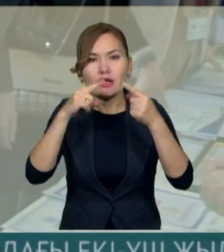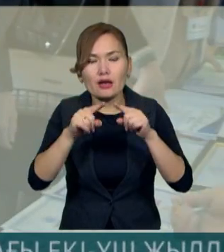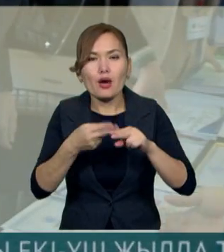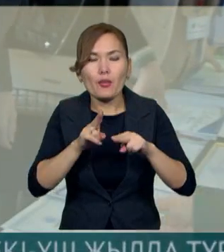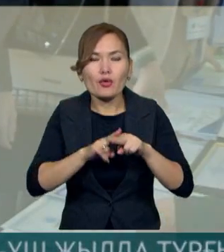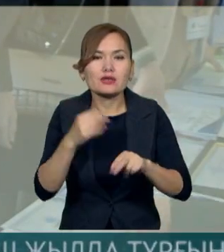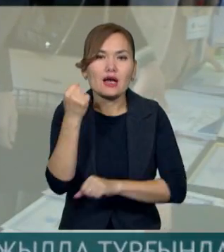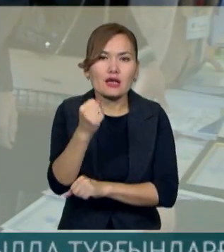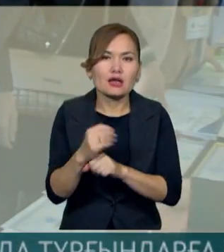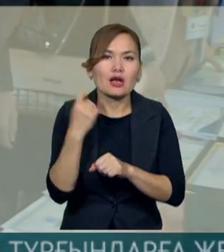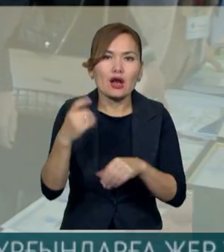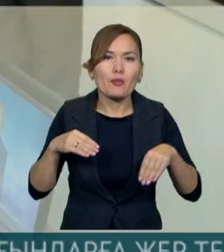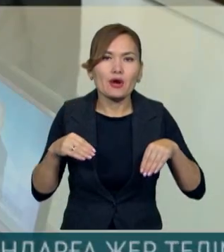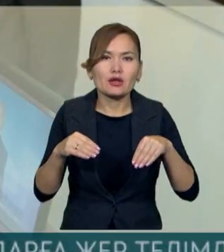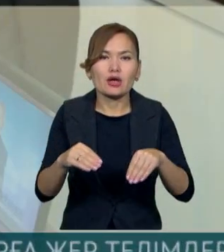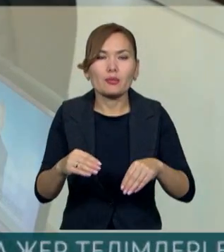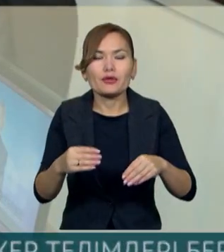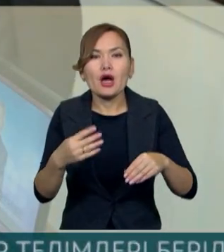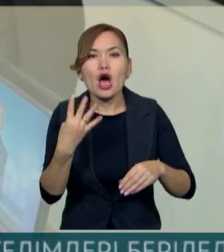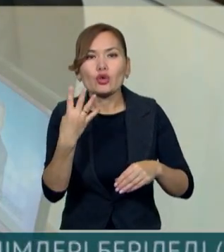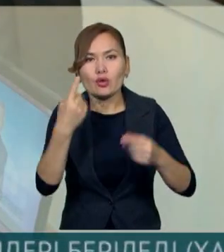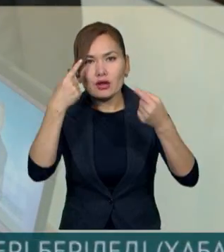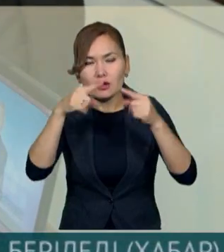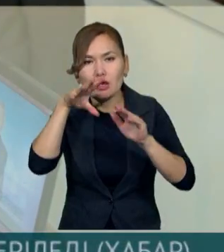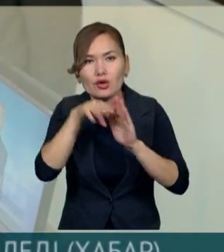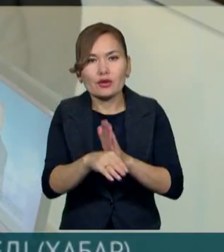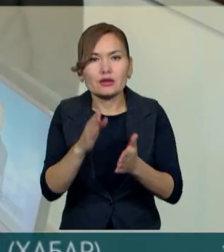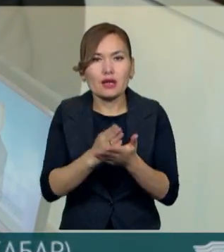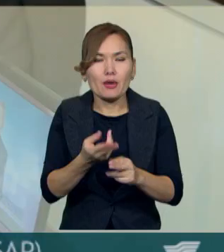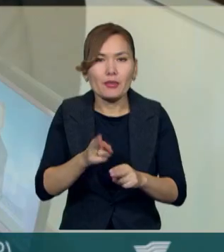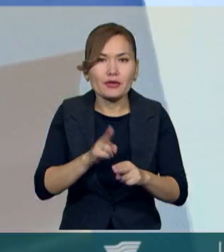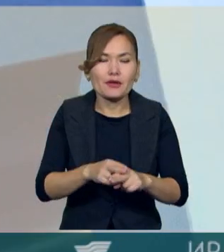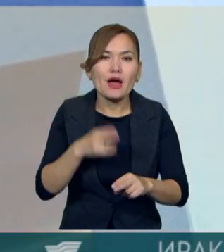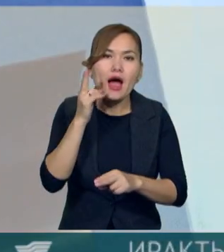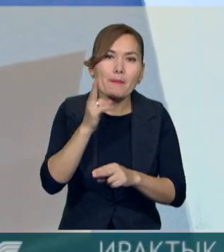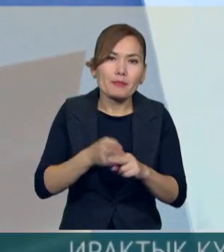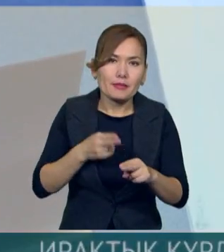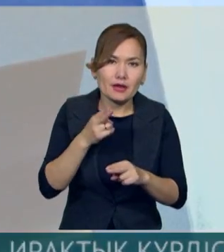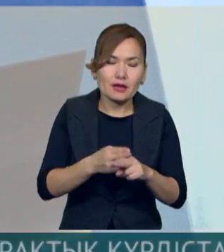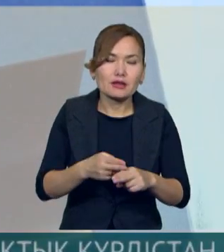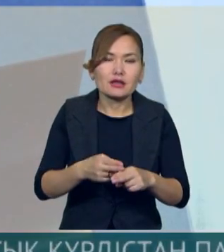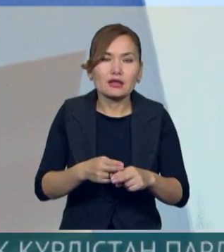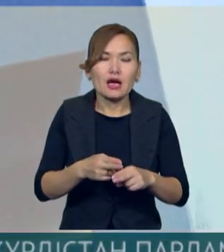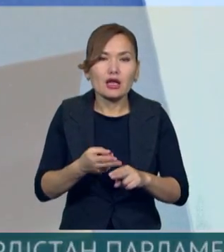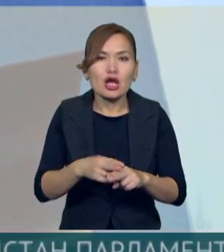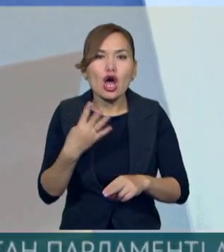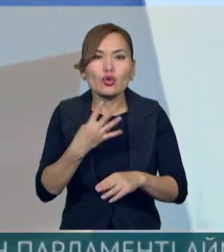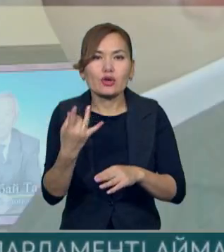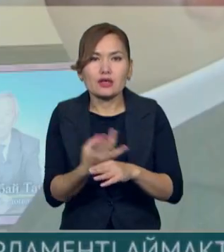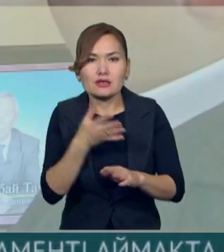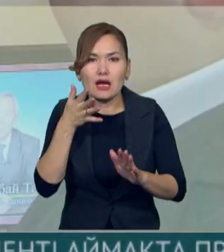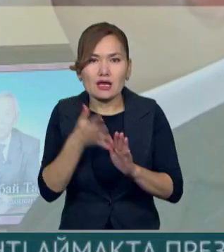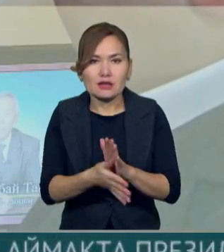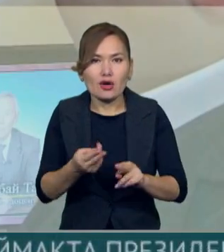дала жұмыстары кезінде 4 бірдей қызметті қатар атқара алады. Оны жасауға металл да 4 есе аз кетеді. Сол себепті бағасы